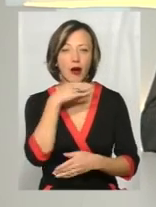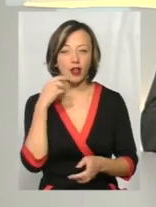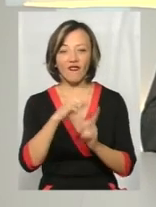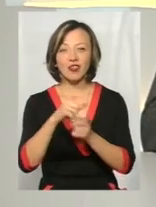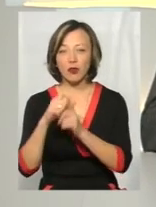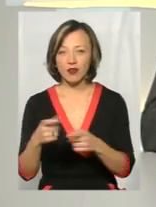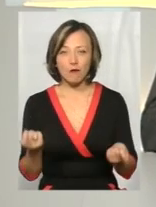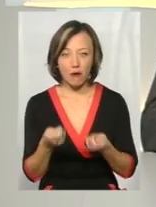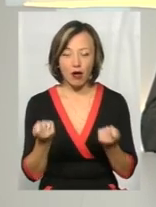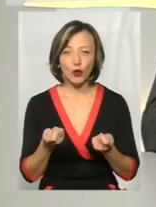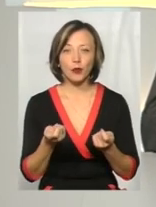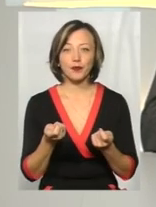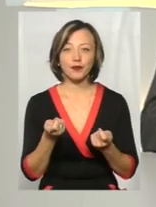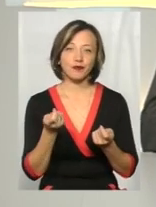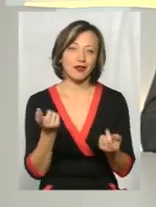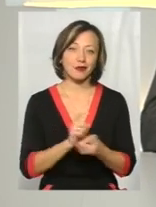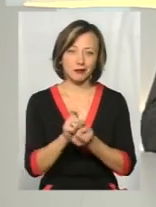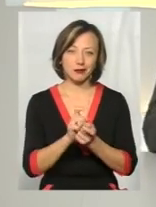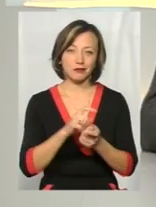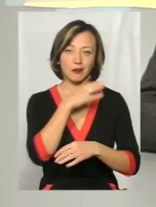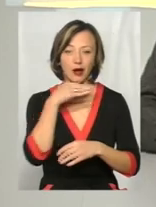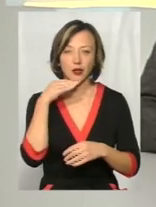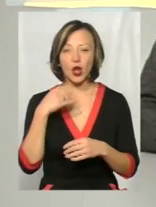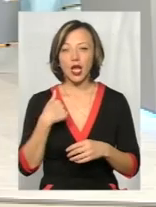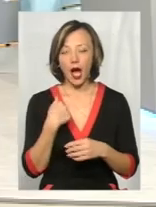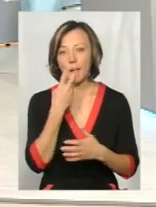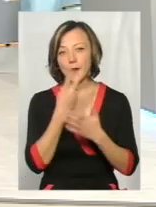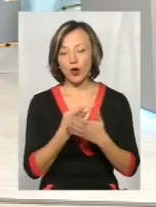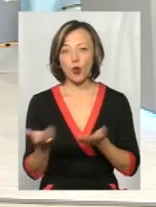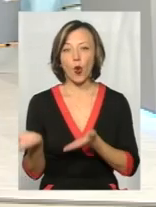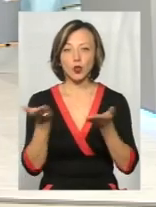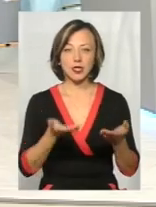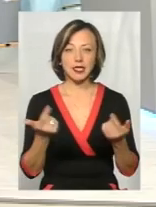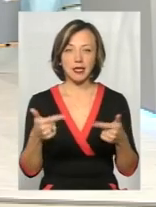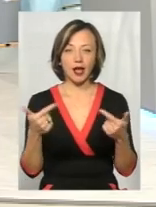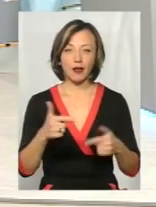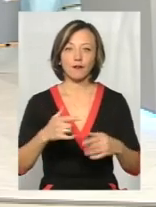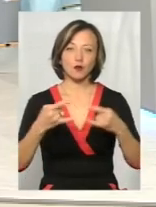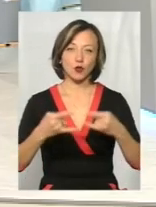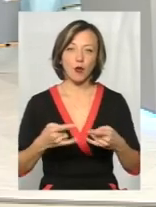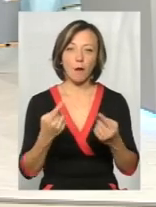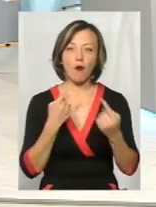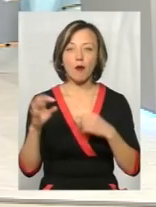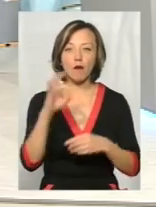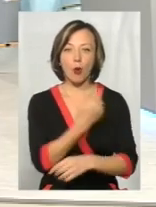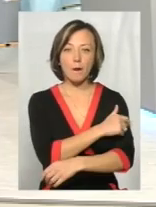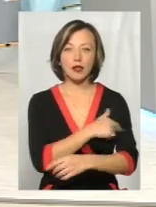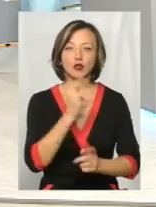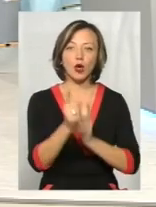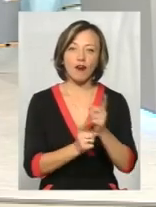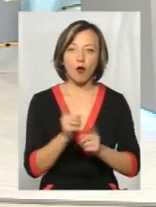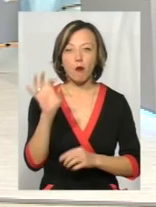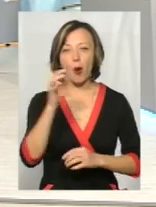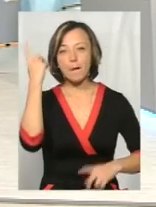менше, а чуток, насправді, катьма. Давайте я представлю наших гостей у студії. Сьогодні ми поговоримо про медичну реформу, про її